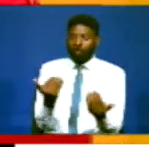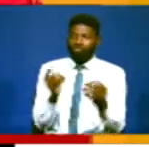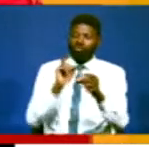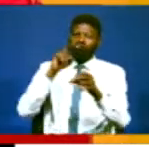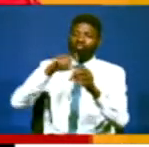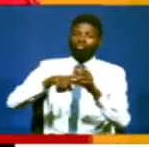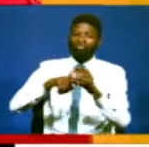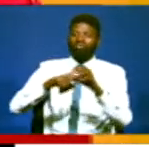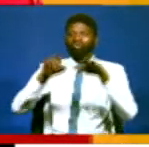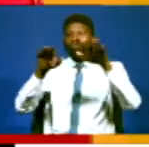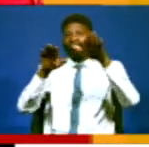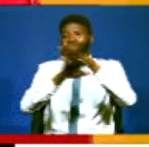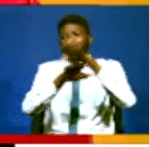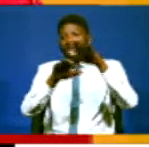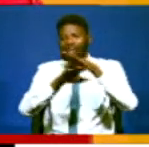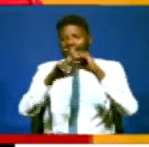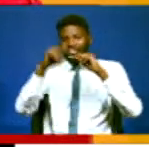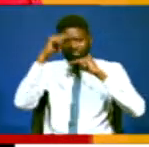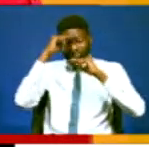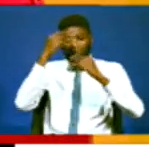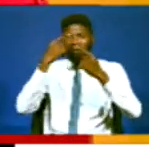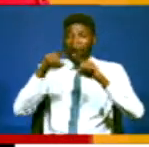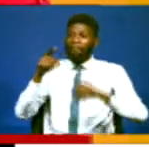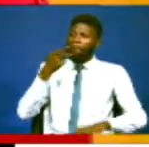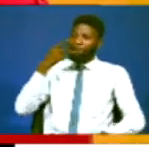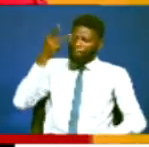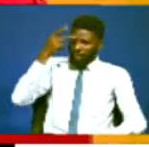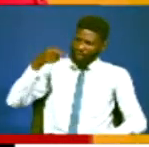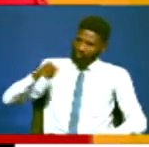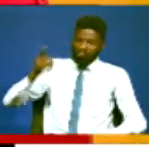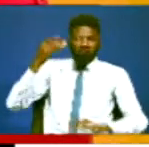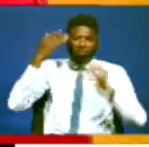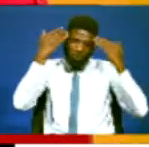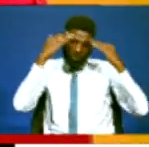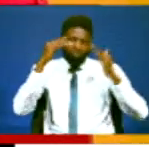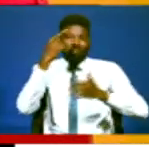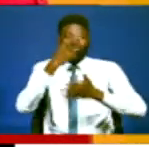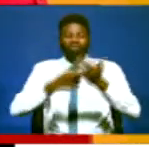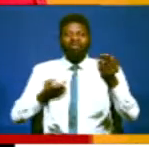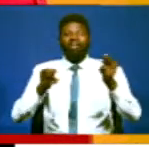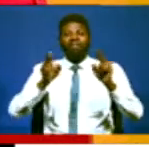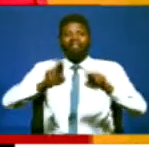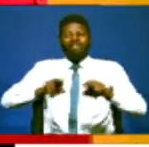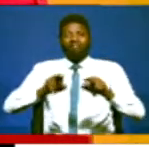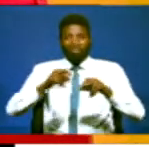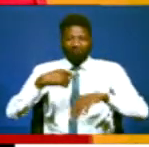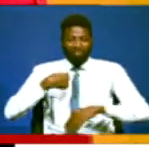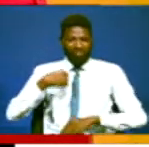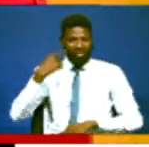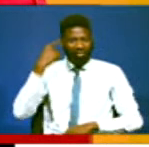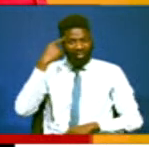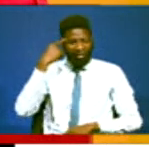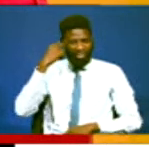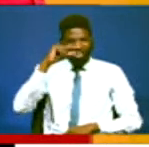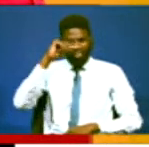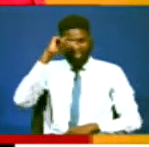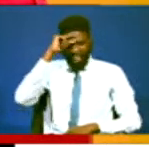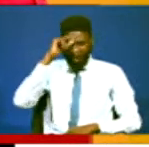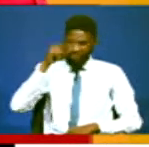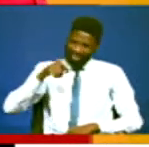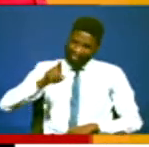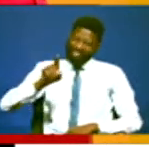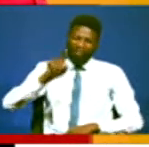katika kiwango hicho hata haelewi ni kitu gani ambacho kinaendelea. Kwa hivyo ndani kwa asilimia kubwa serikali inastahili kuhusisha watu